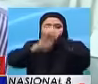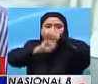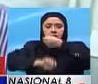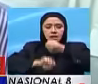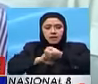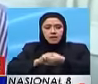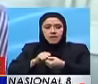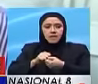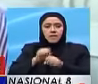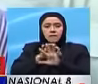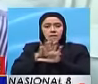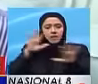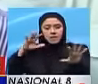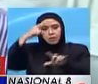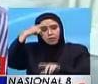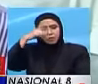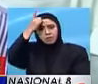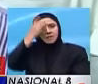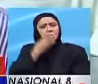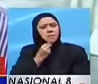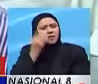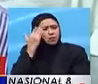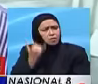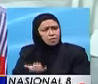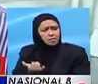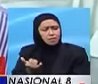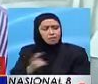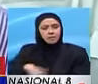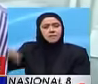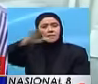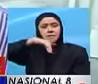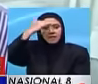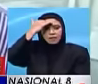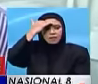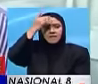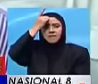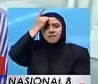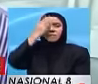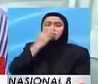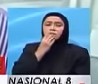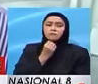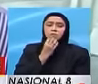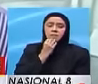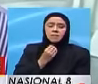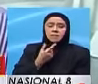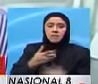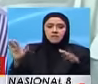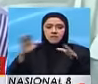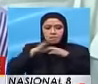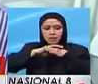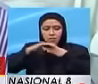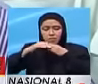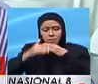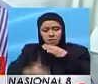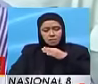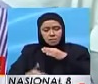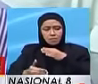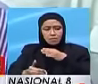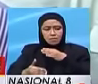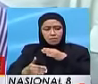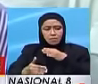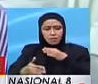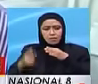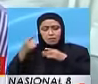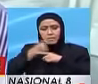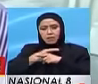Seri anar Ibrahim seperti manana yang kita tahu bahawa Datuk Seri anar Ibrahim telah habis perjalanan untuk